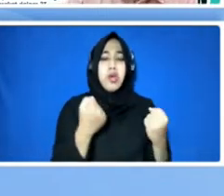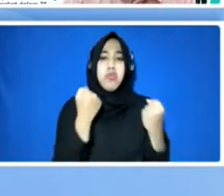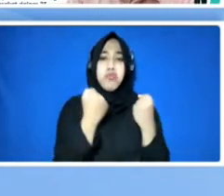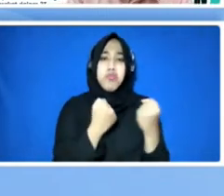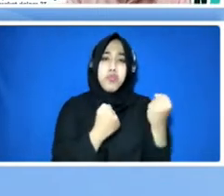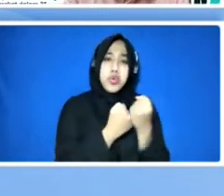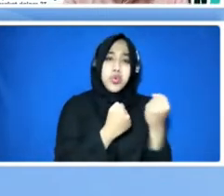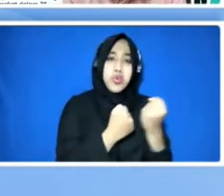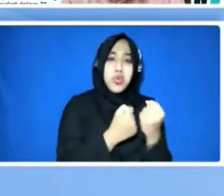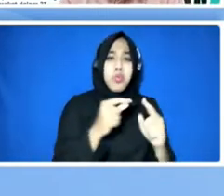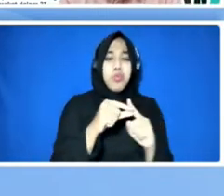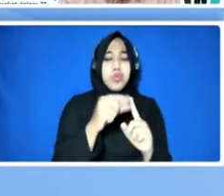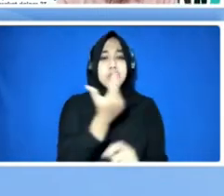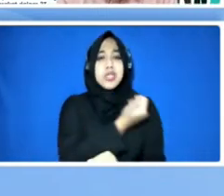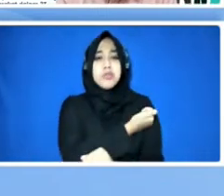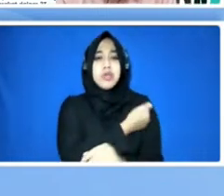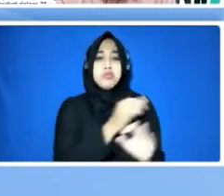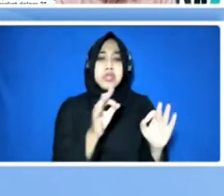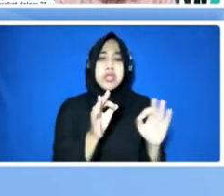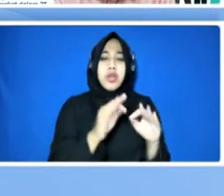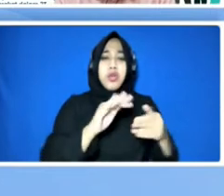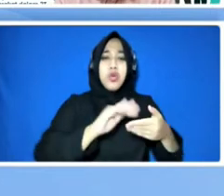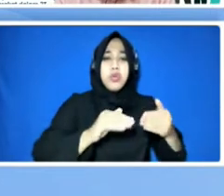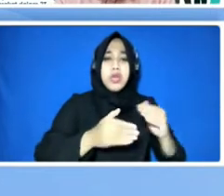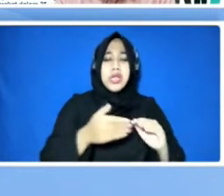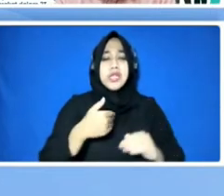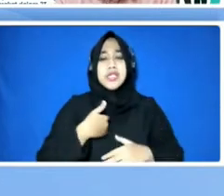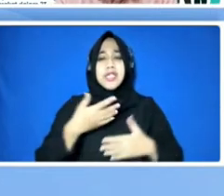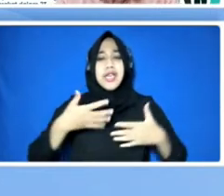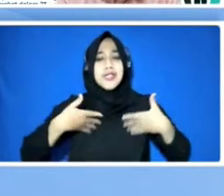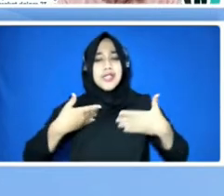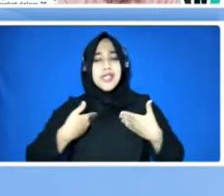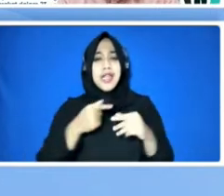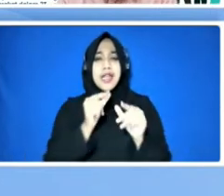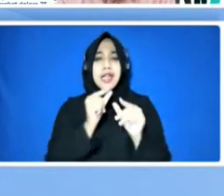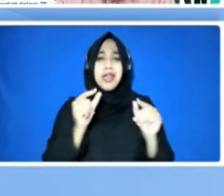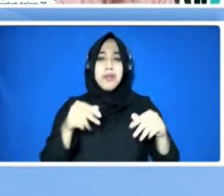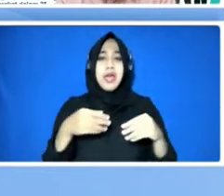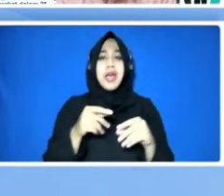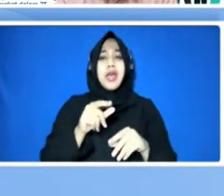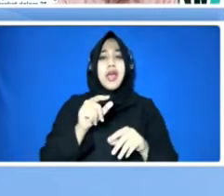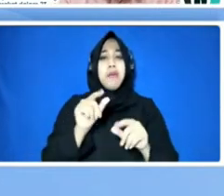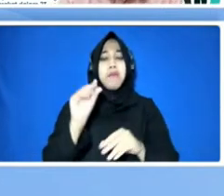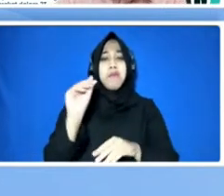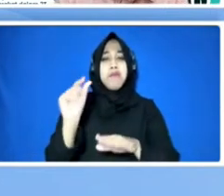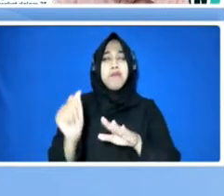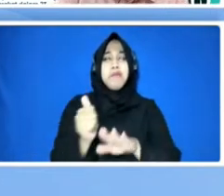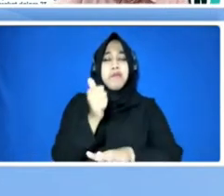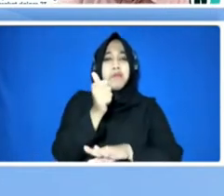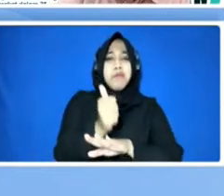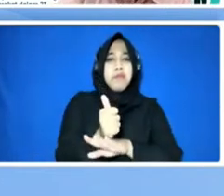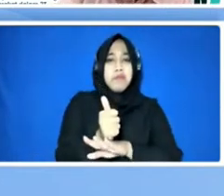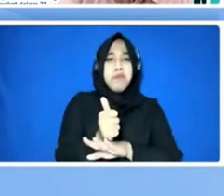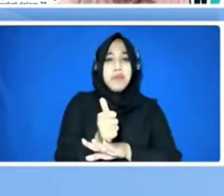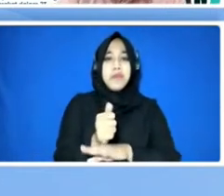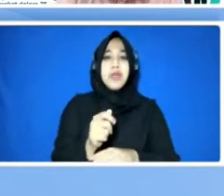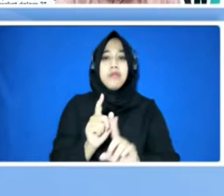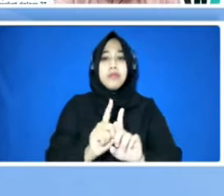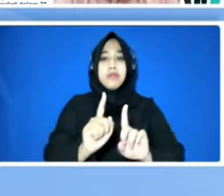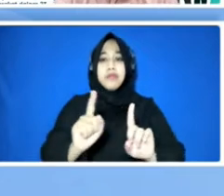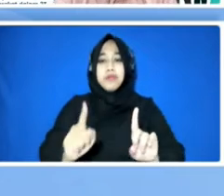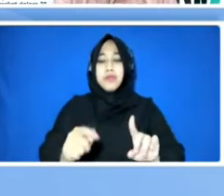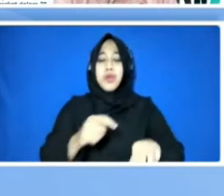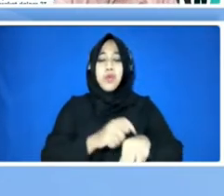melalui pendekatan komunitas. Saya senang dengan istilah tadi ada leader-leader di setiap komunitas yang menyelesaikan itu. Baik, karena waktunya